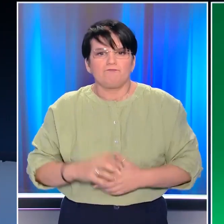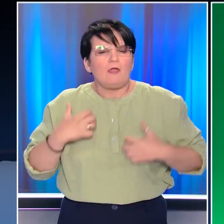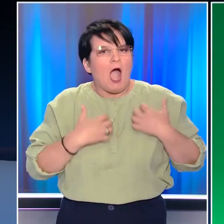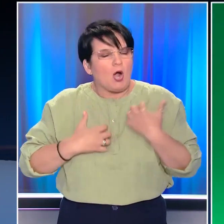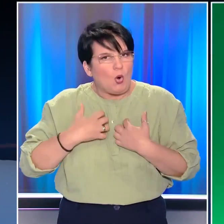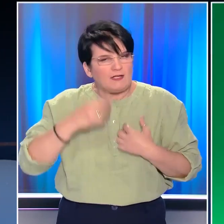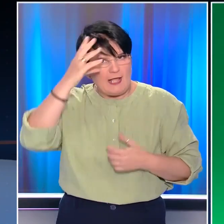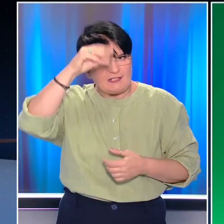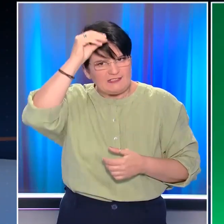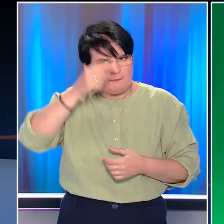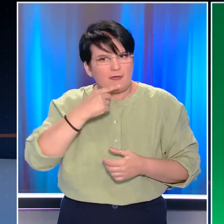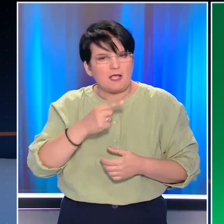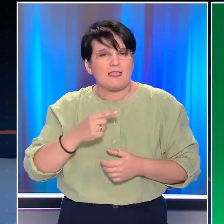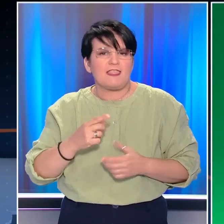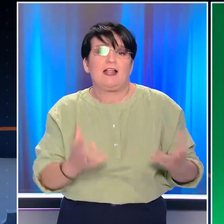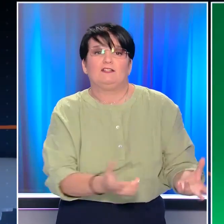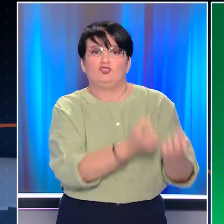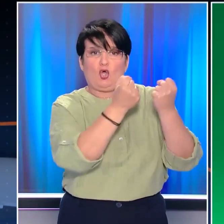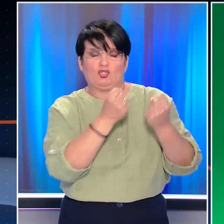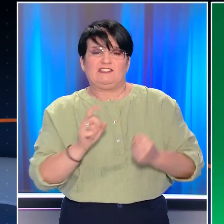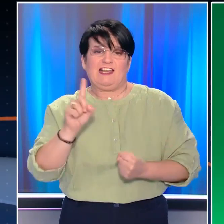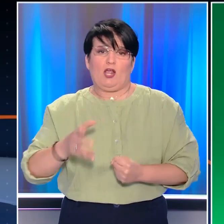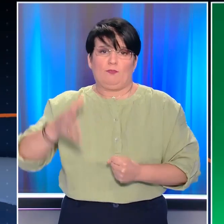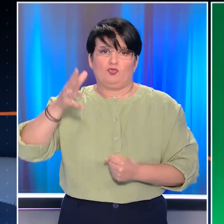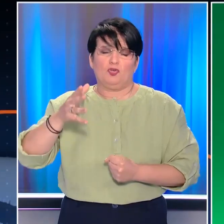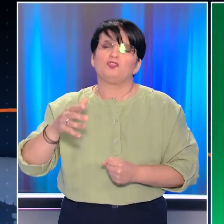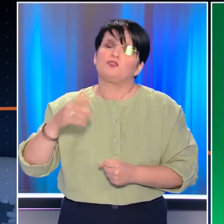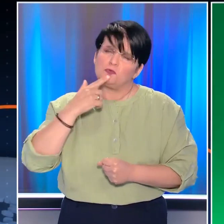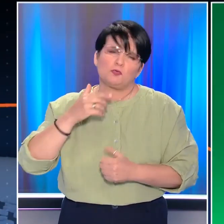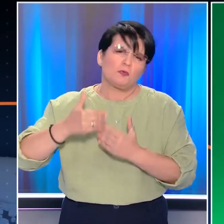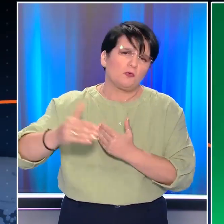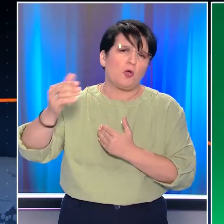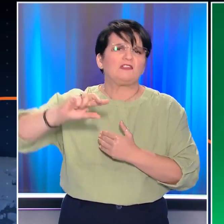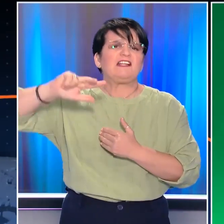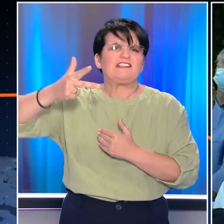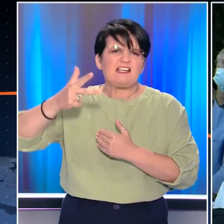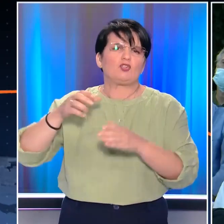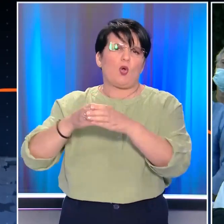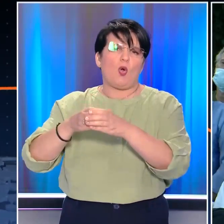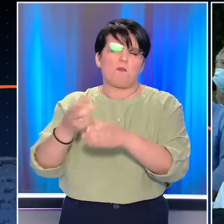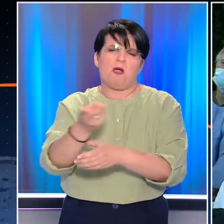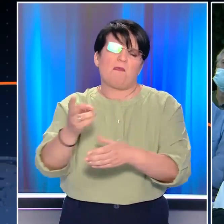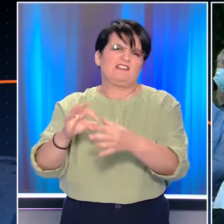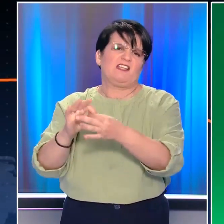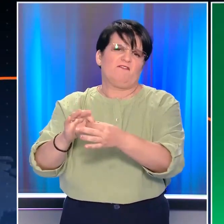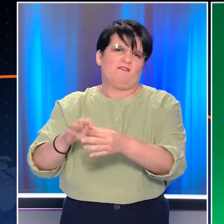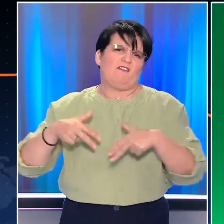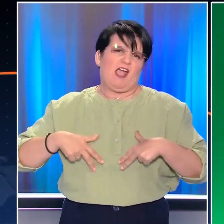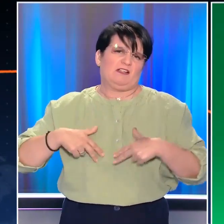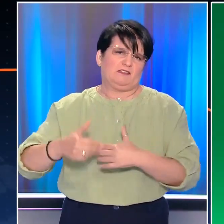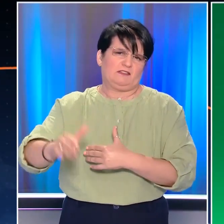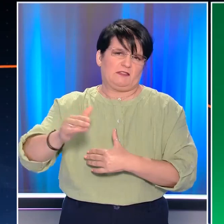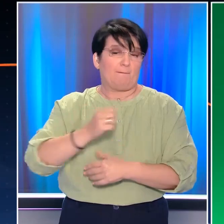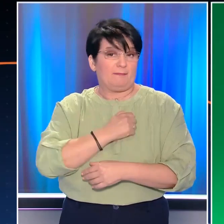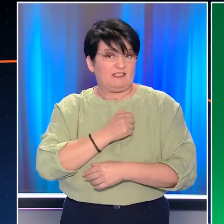ο κύριος Τσίπρας να σώσει τον κύριο Μητσοτάκη, καλό του ταξίδι, θα αγωνιστούμε να είναι τρίτο κόμμα για να κάνουμε συγκυβέρνηση. Όποιος πραγματικά